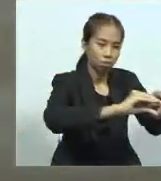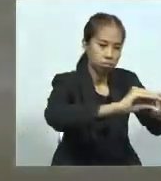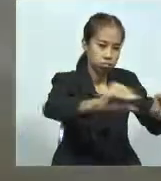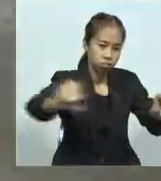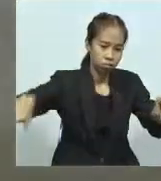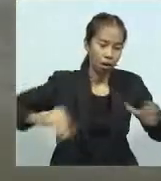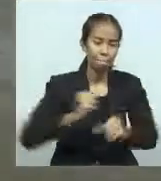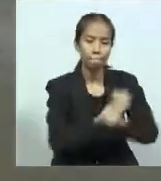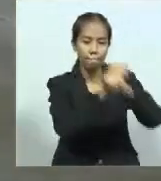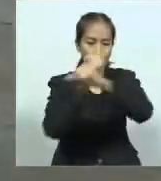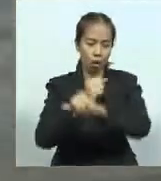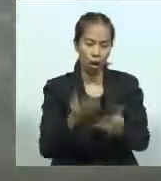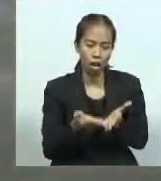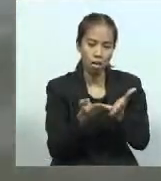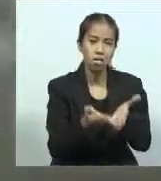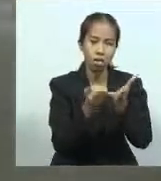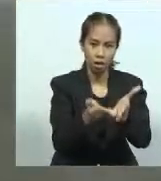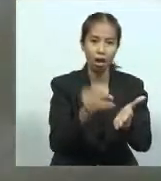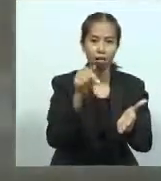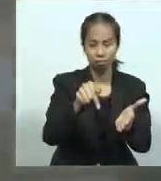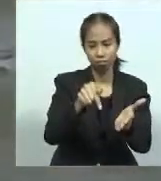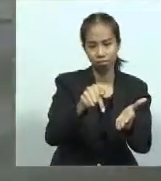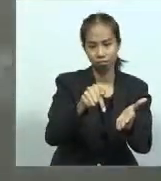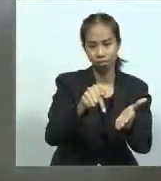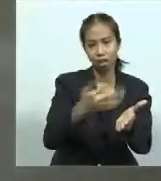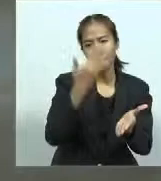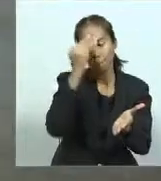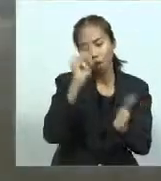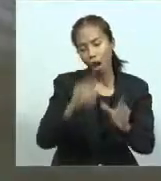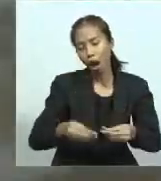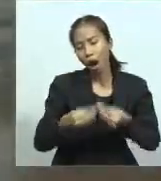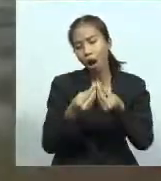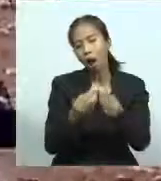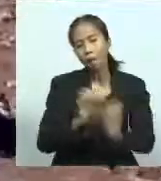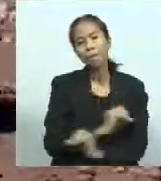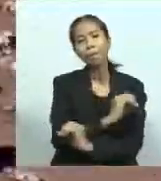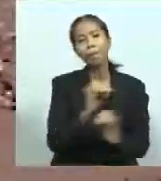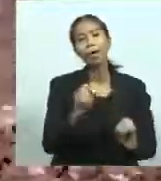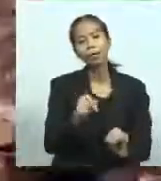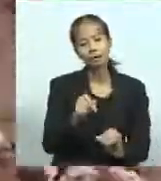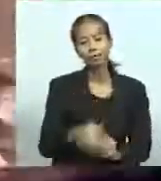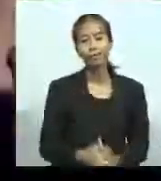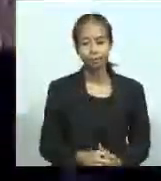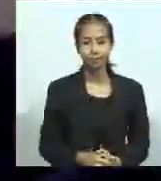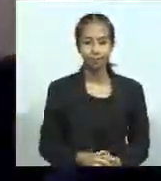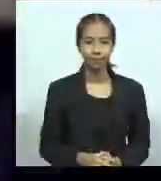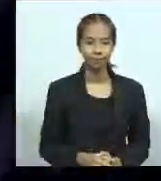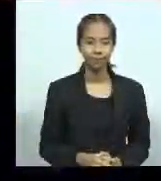เรือวิ่งผ่านและจอดเรือบริเวณอุทยานลูกพยูนเพื่อความปลอดภัยของมาเรียมอีกด้วย